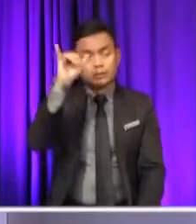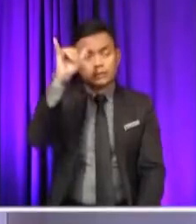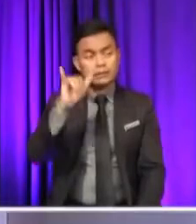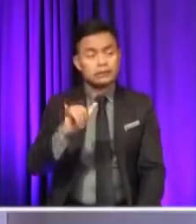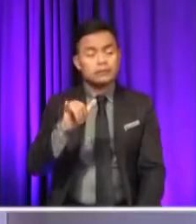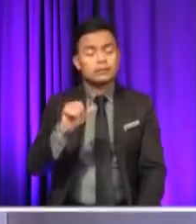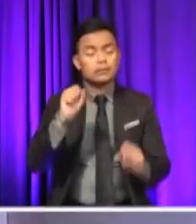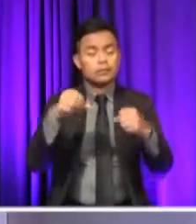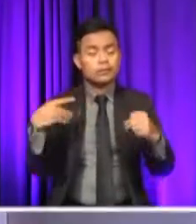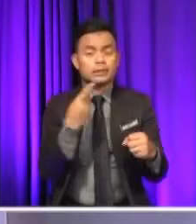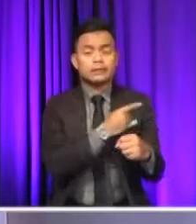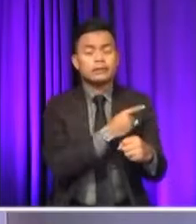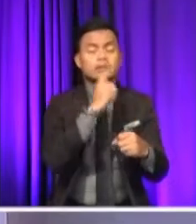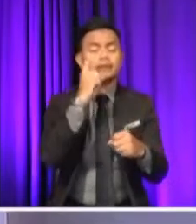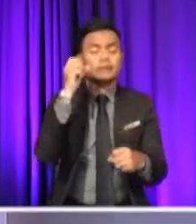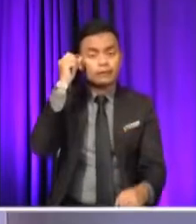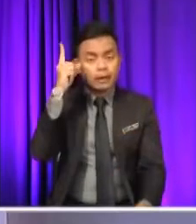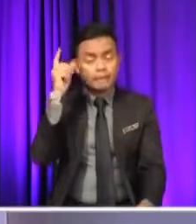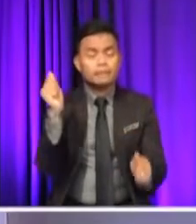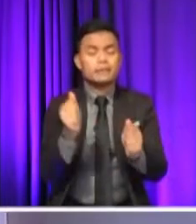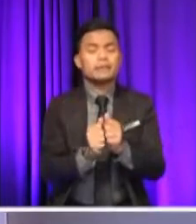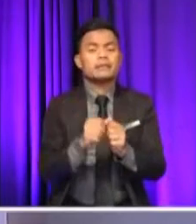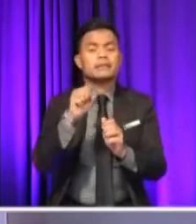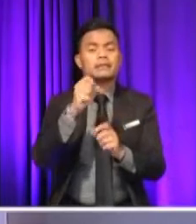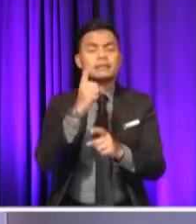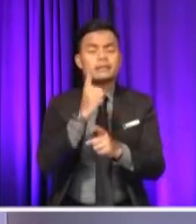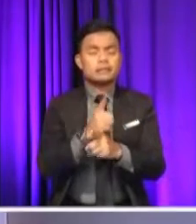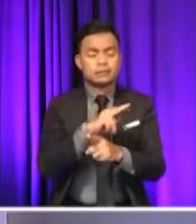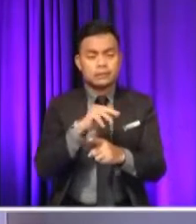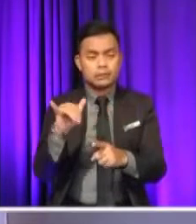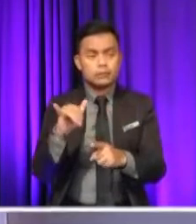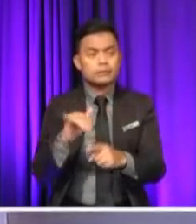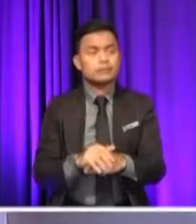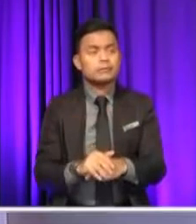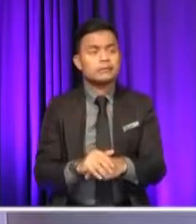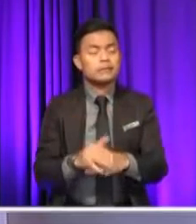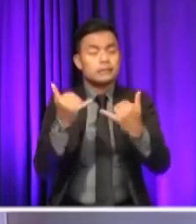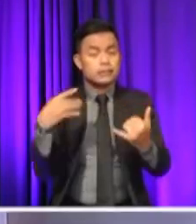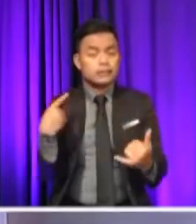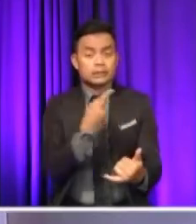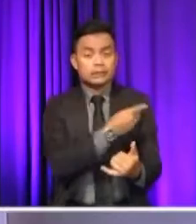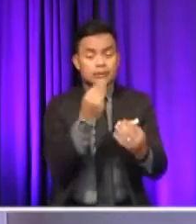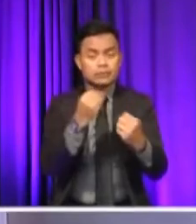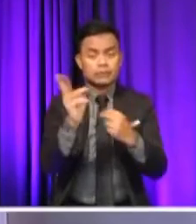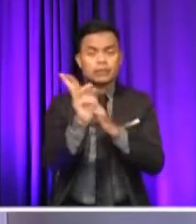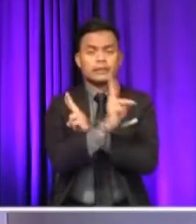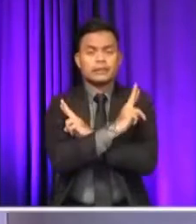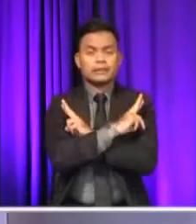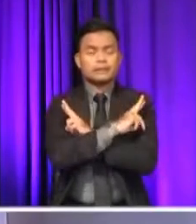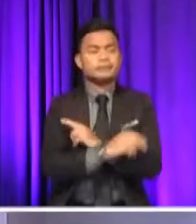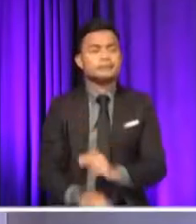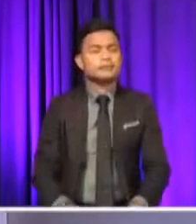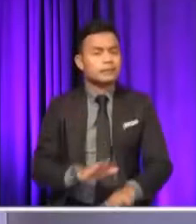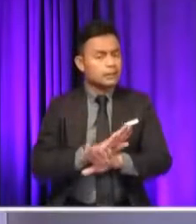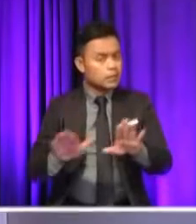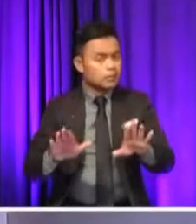sebetulnya. Itulah sedikit pengenalan tentang bekalan kuasa dan Swiss, cikgu ya. Baik, dan sekarang kita nak berehat seketika. Boleh, cikgu? Ya, boleh. Baik, jangan